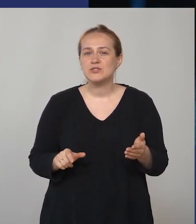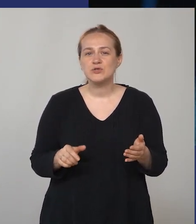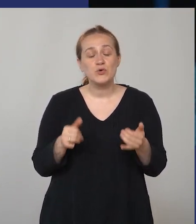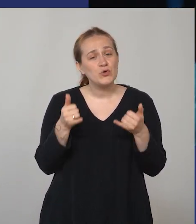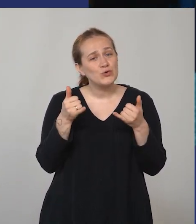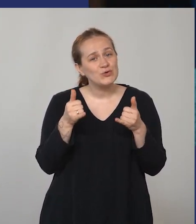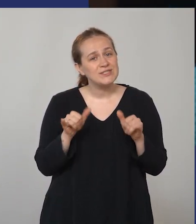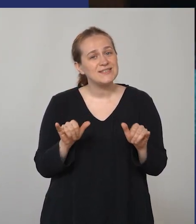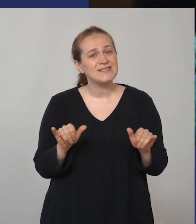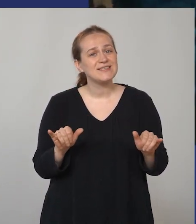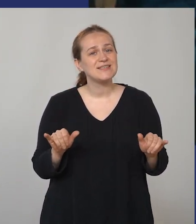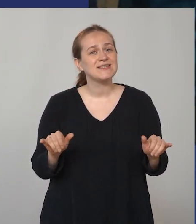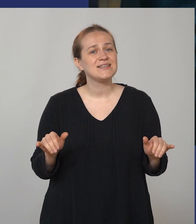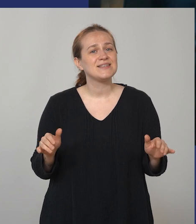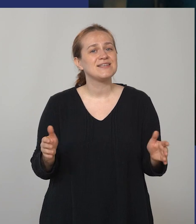песню